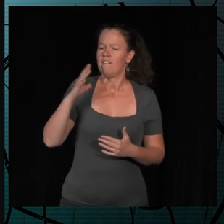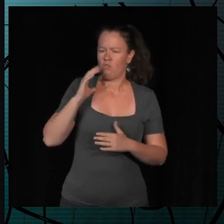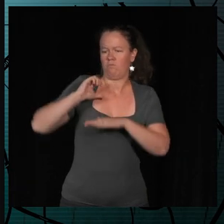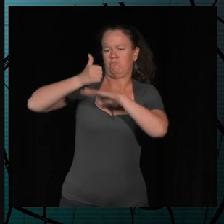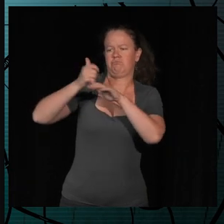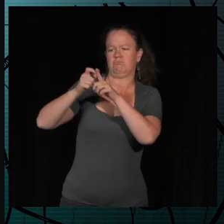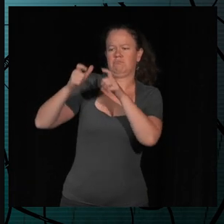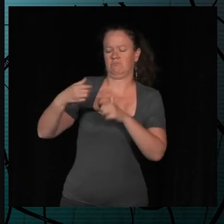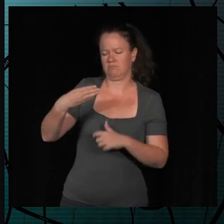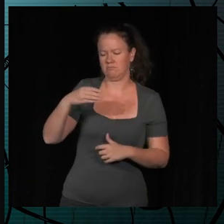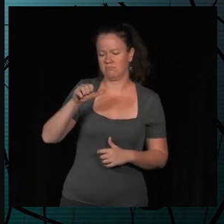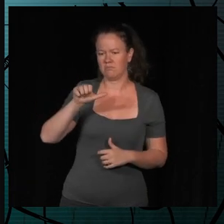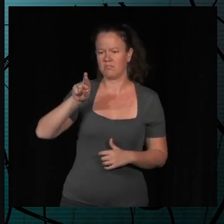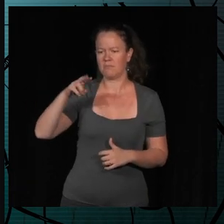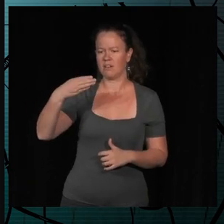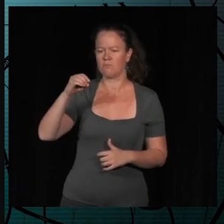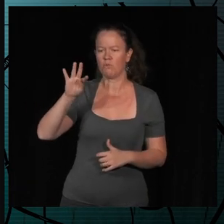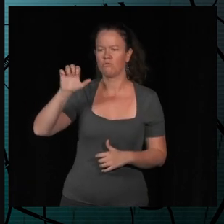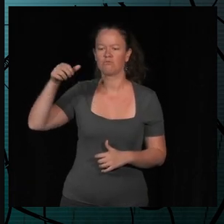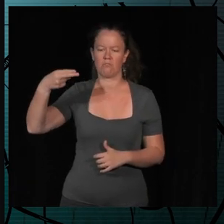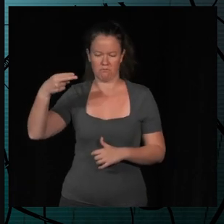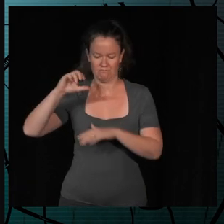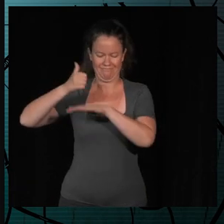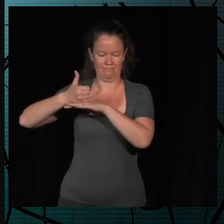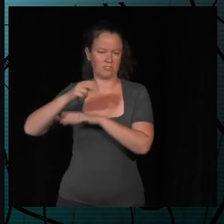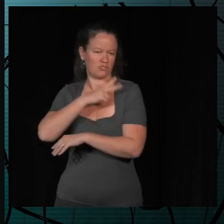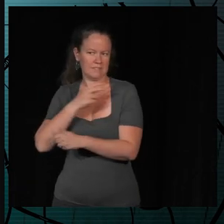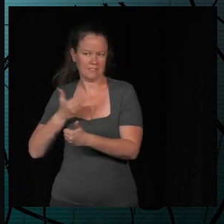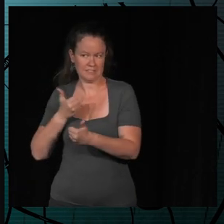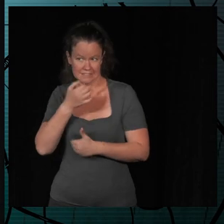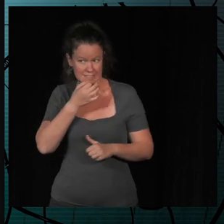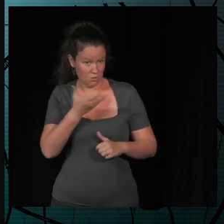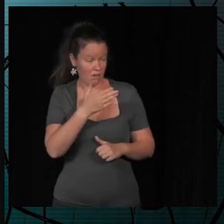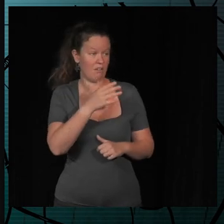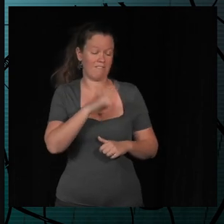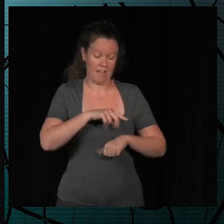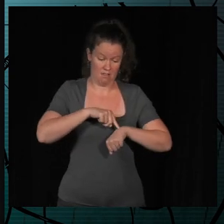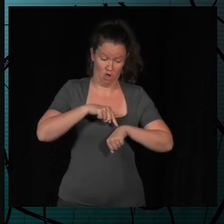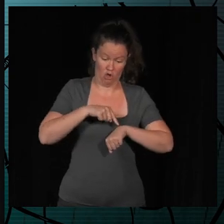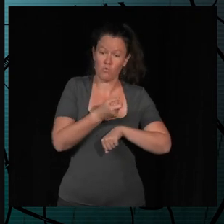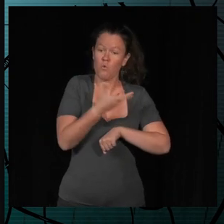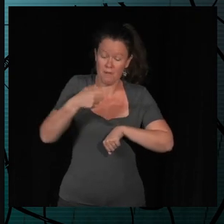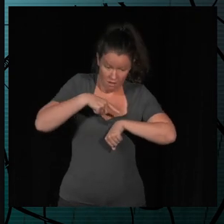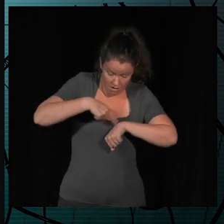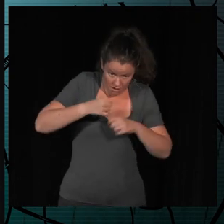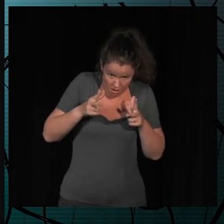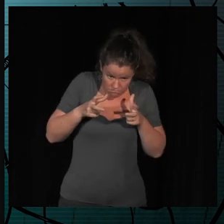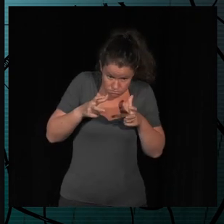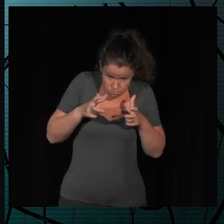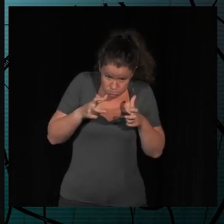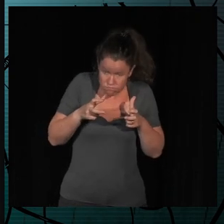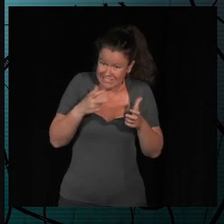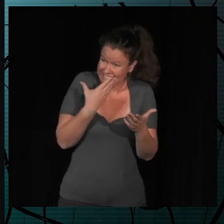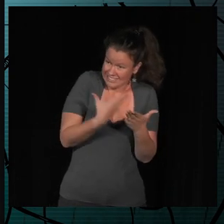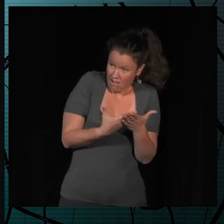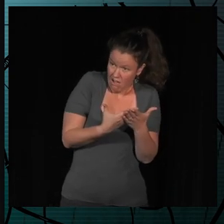on était assez d'accord de se dire non c'est pas une question d'heure de temps de jeu c'est une question de comment